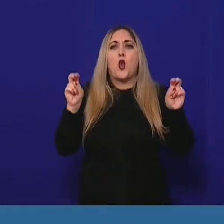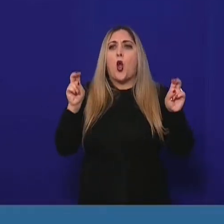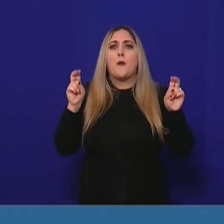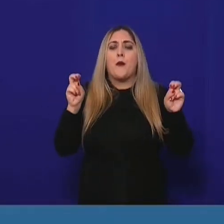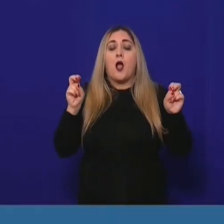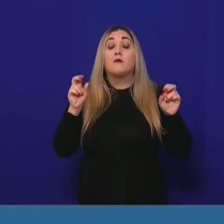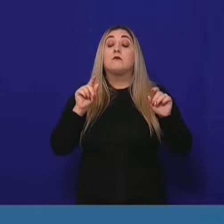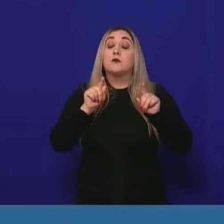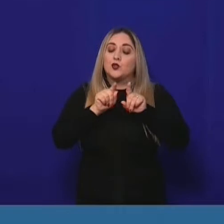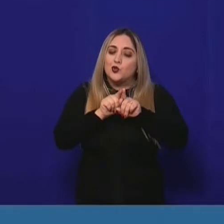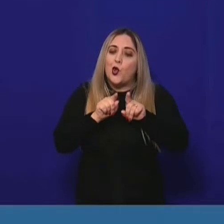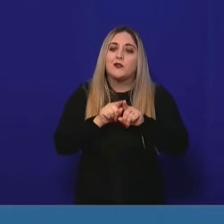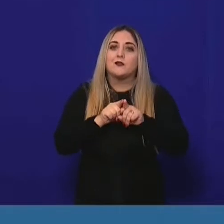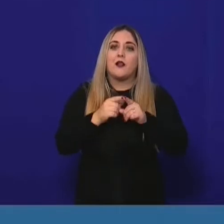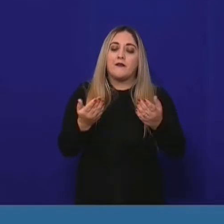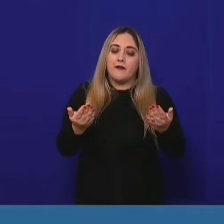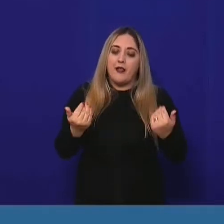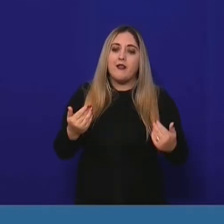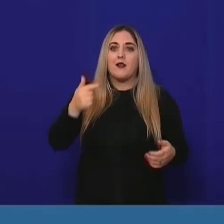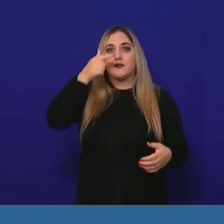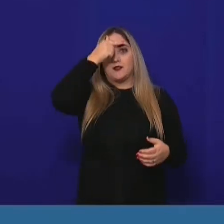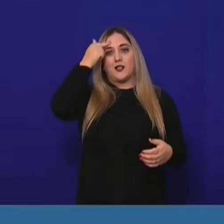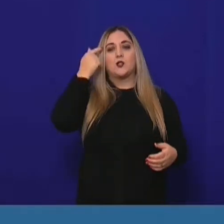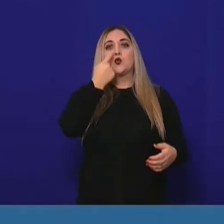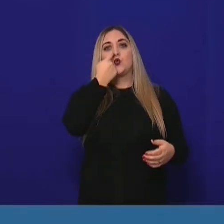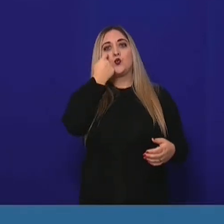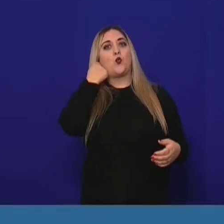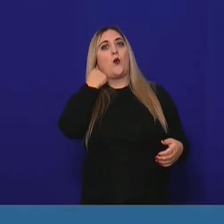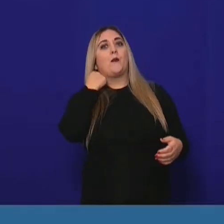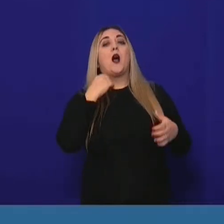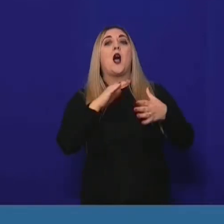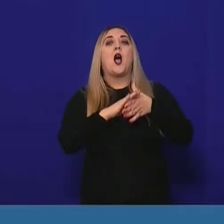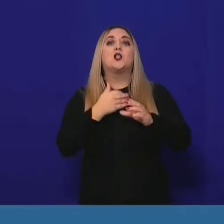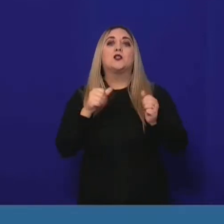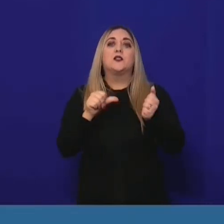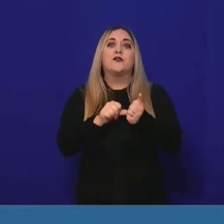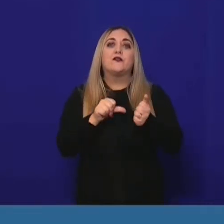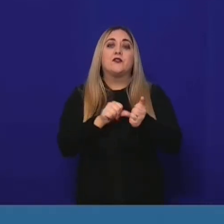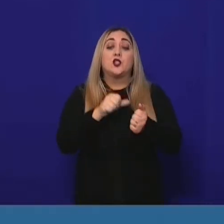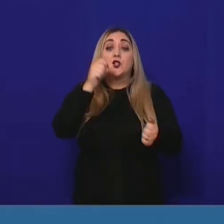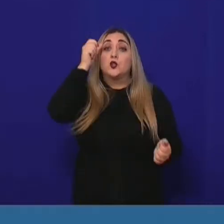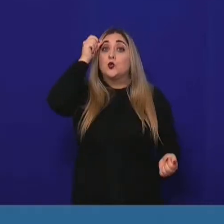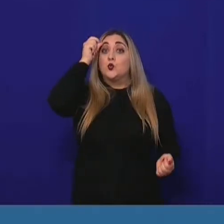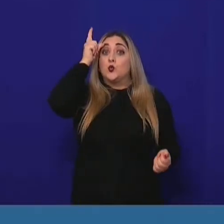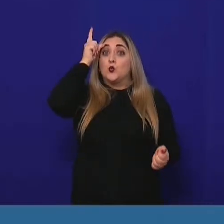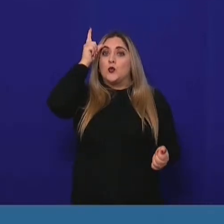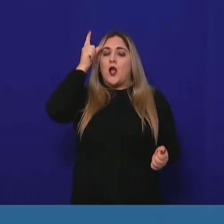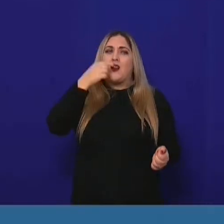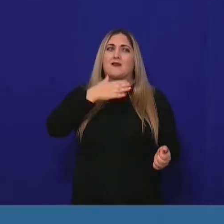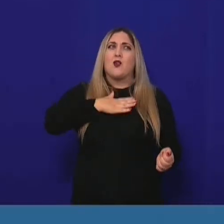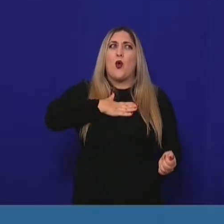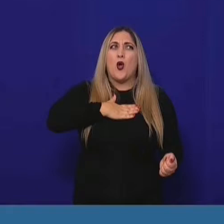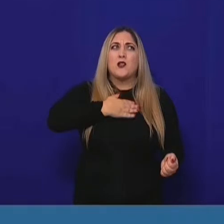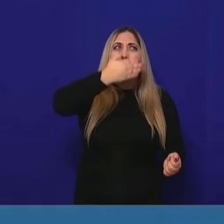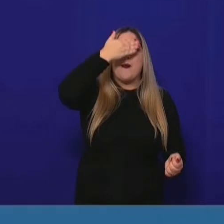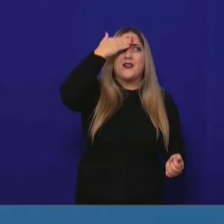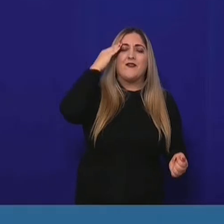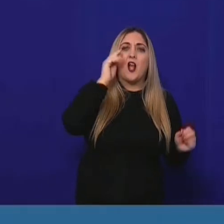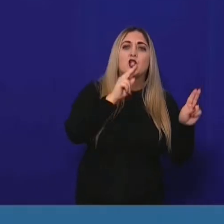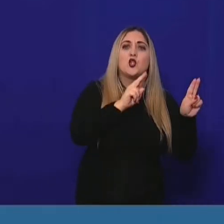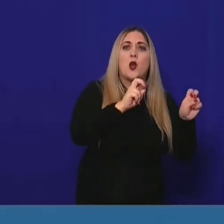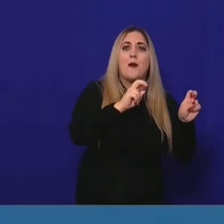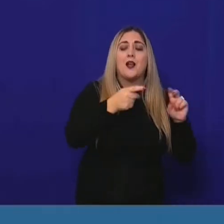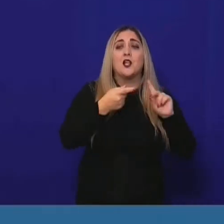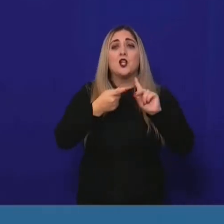komuni, importanti li tiġi biex tagħmel it-test għaliex huwa diffiċli ħafna li inti taraf bejn COVID u riħ